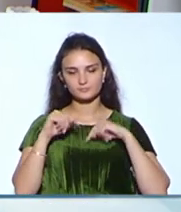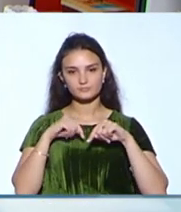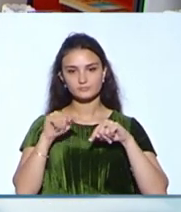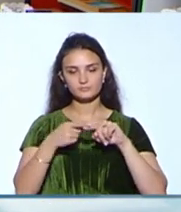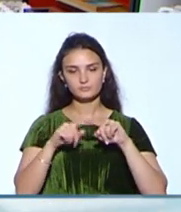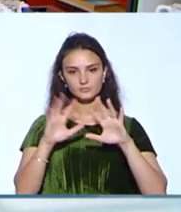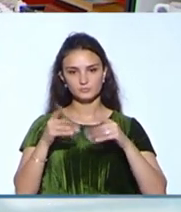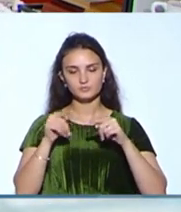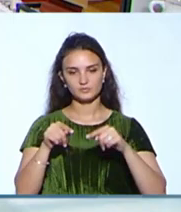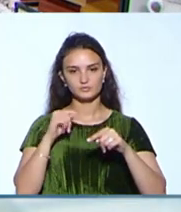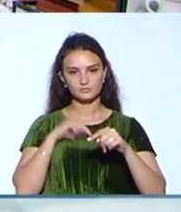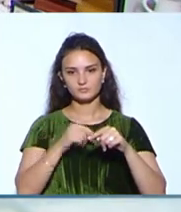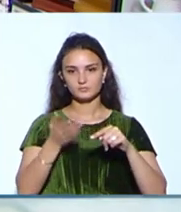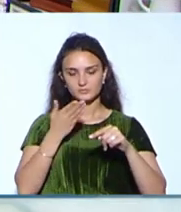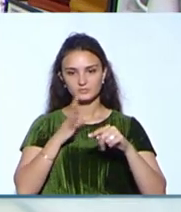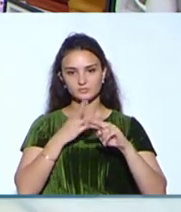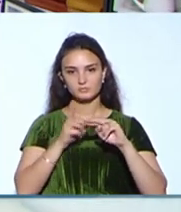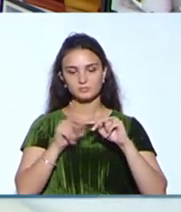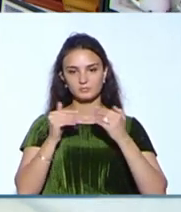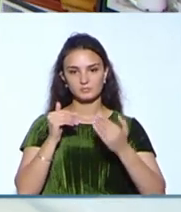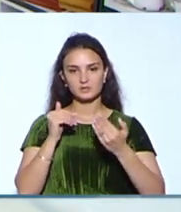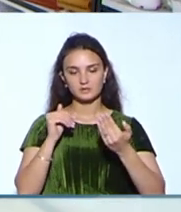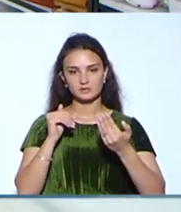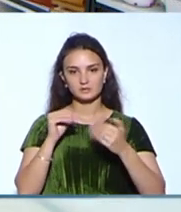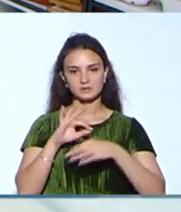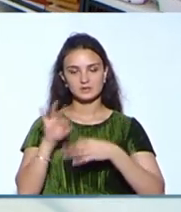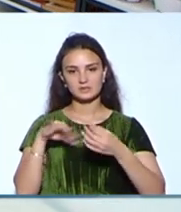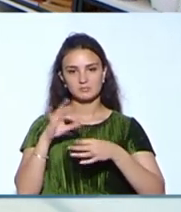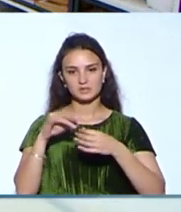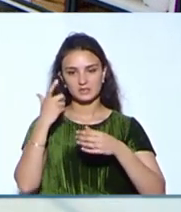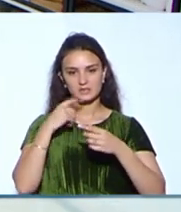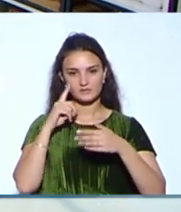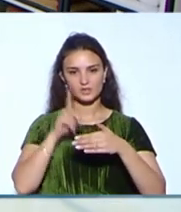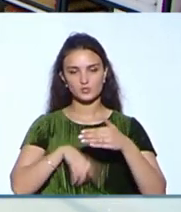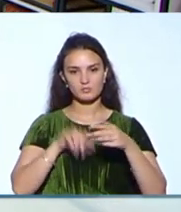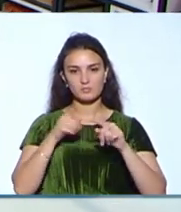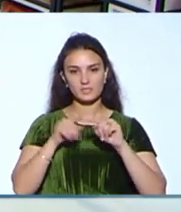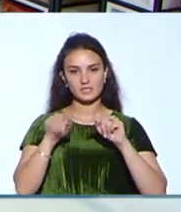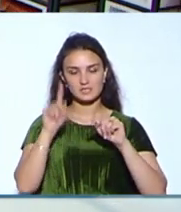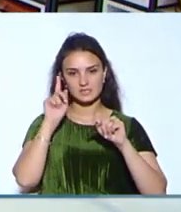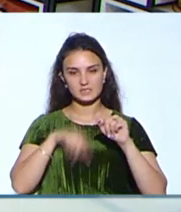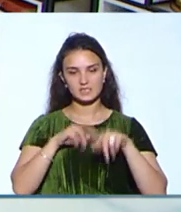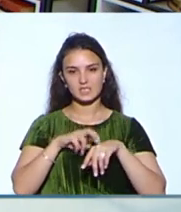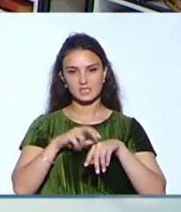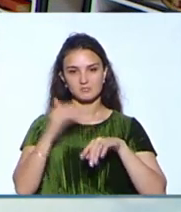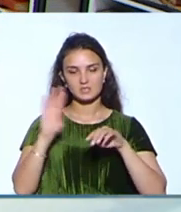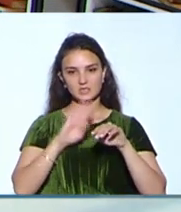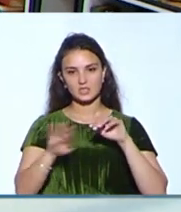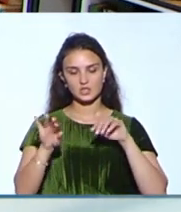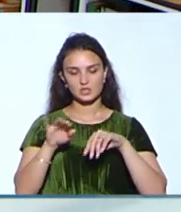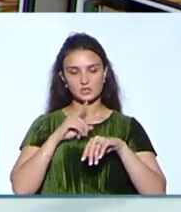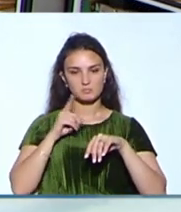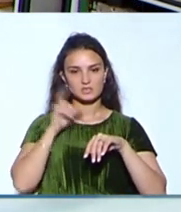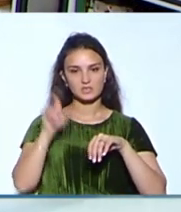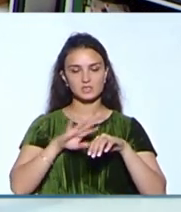ამ შემთხვევაშიც გამოფიტული იყო, იმიტომ რომ მათი ზედმეტი თავდაჯერებულობა, რომ მათ ეს იციან ექიმის გარეშეც, ან